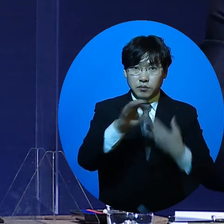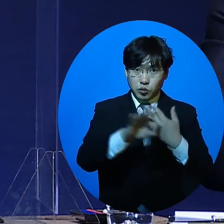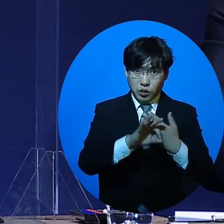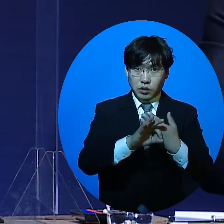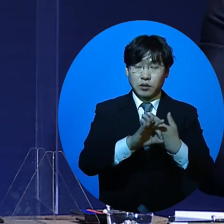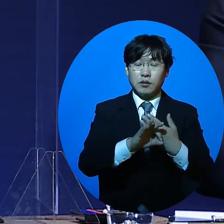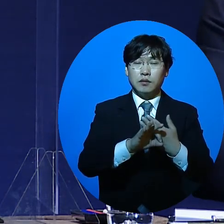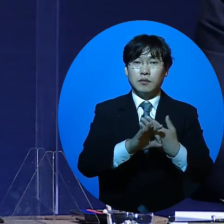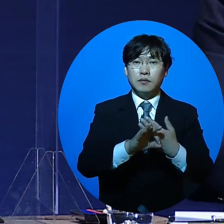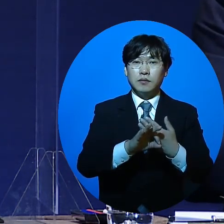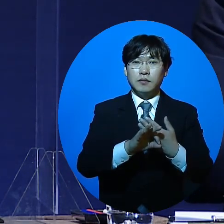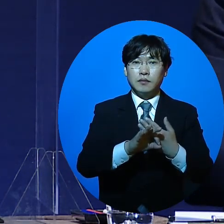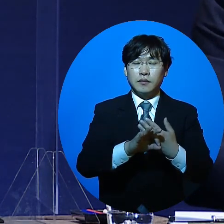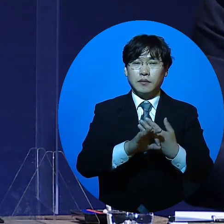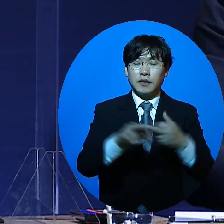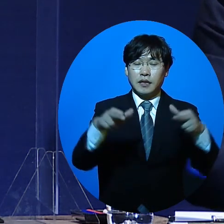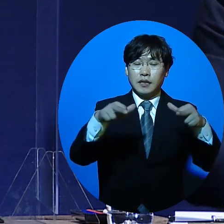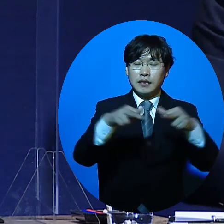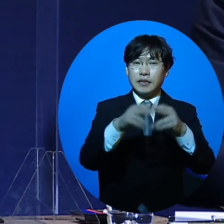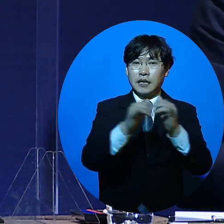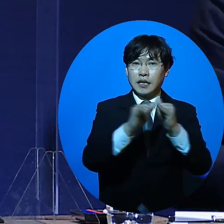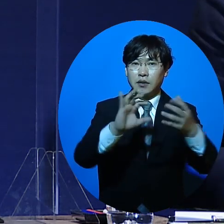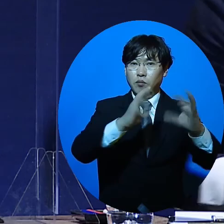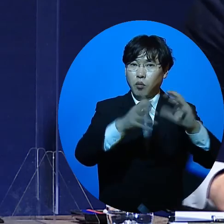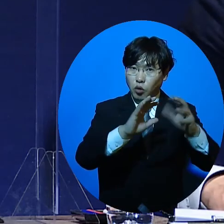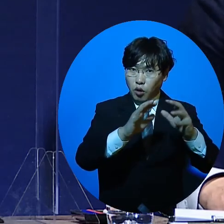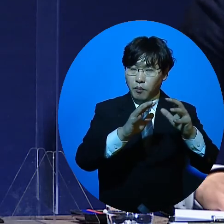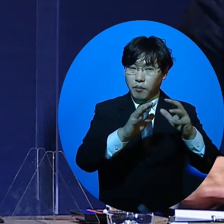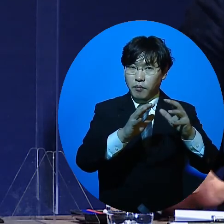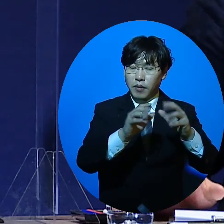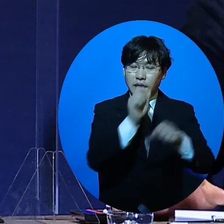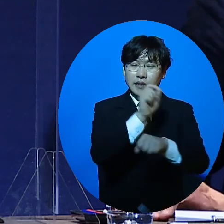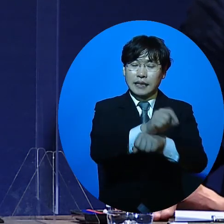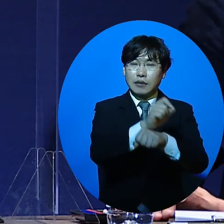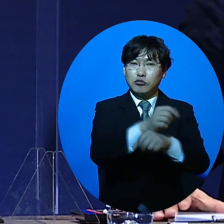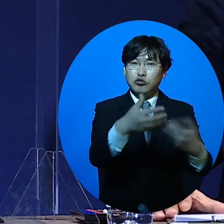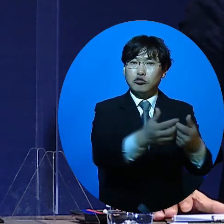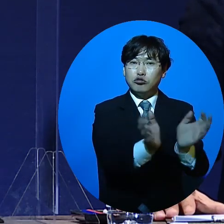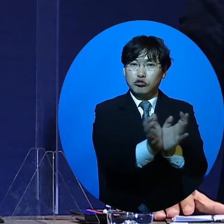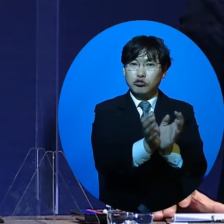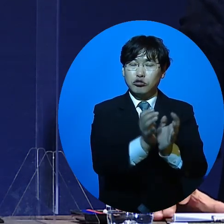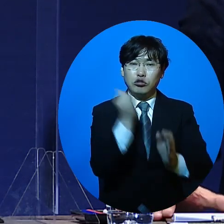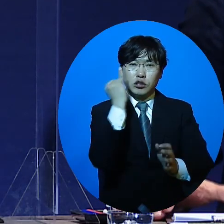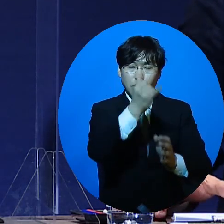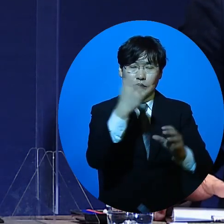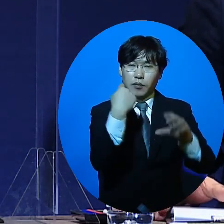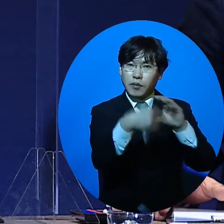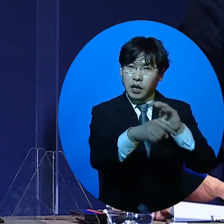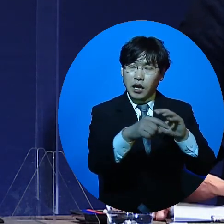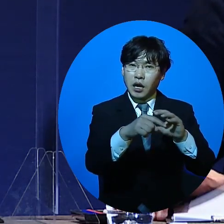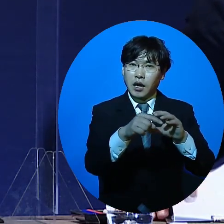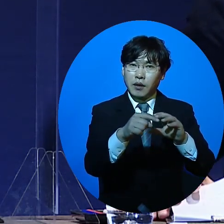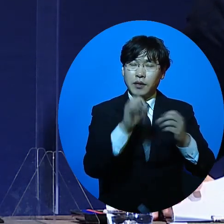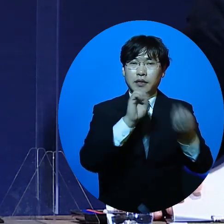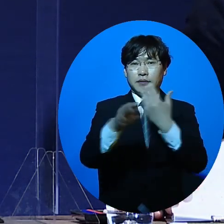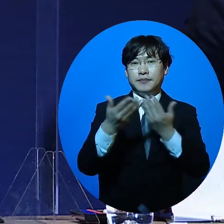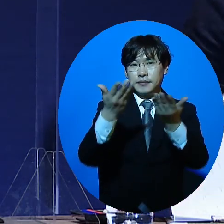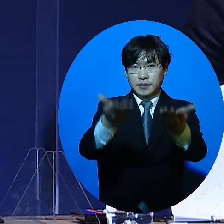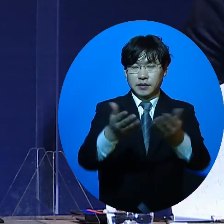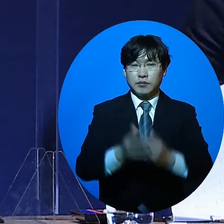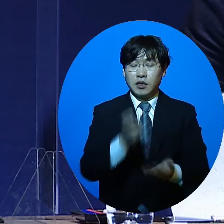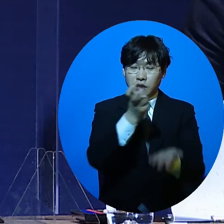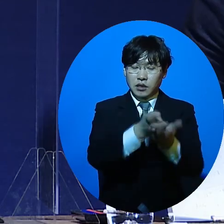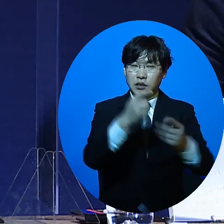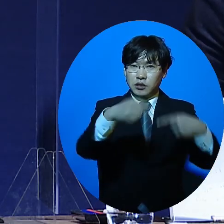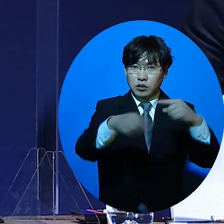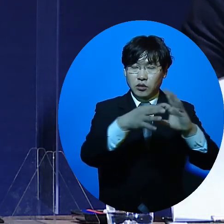평창, 장애 포럼 이 사무국으로 연락을 주시면 저희가 답변을 드리도록 하고요. 특히나 이제 정책에